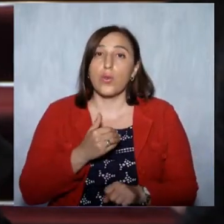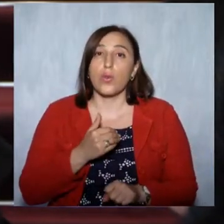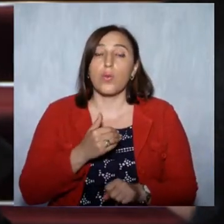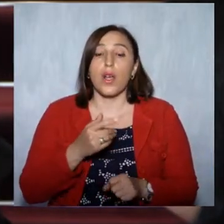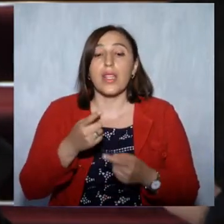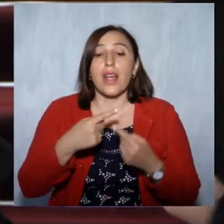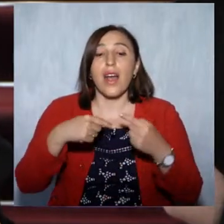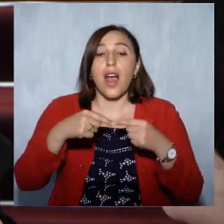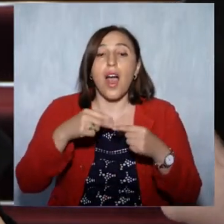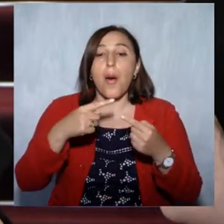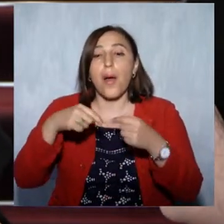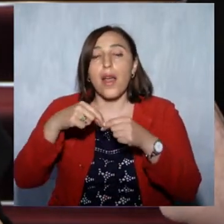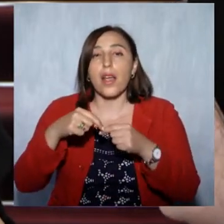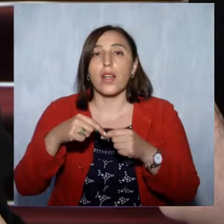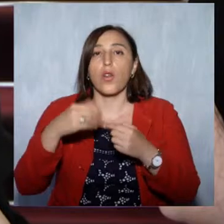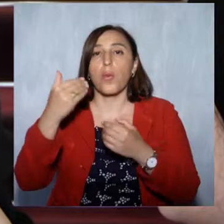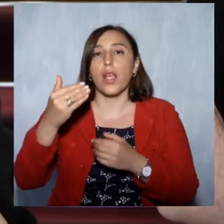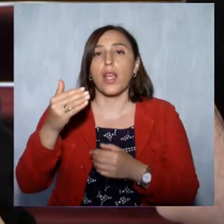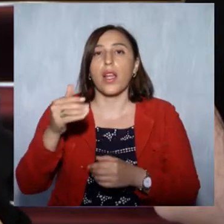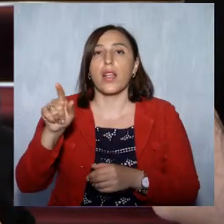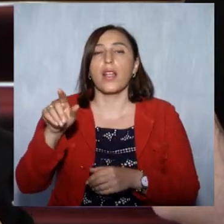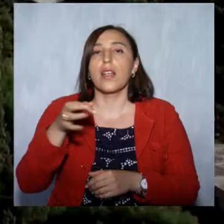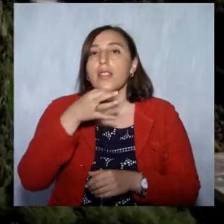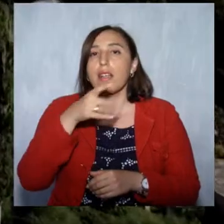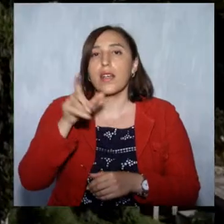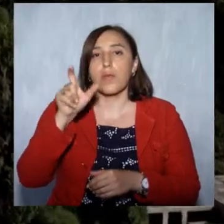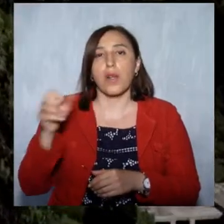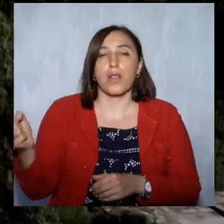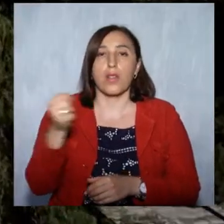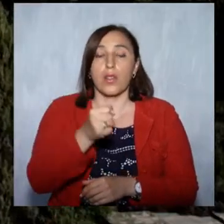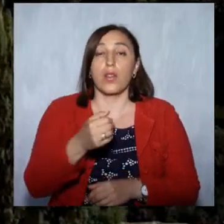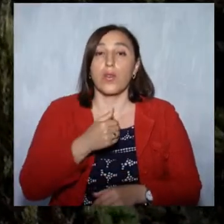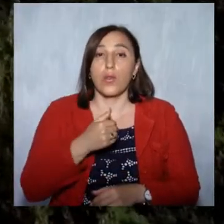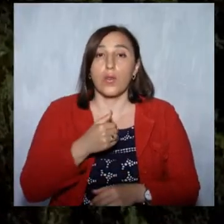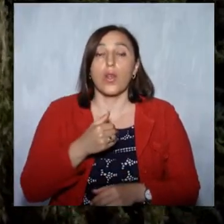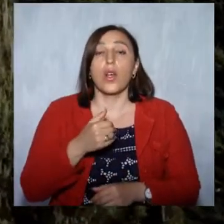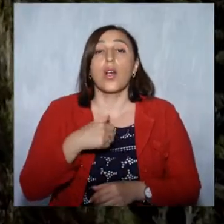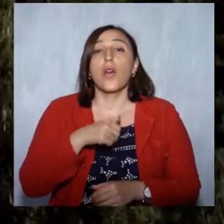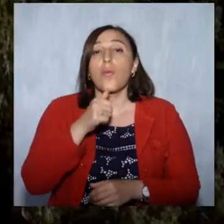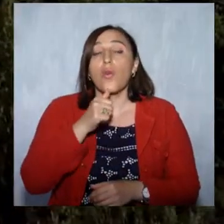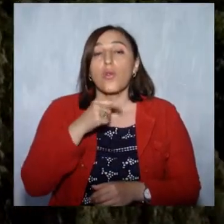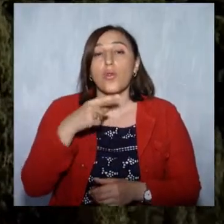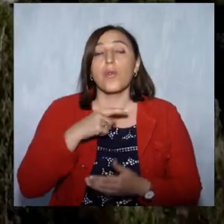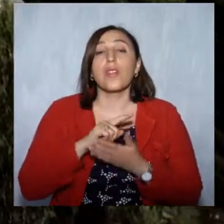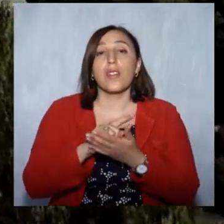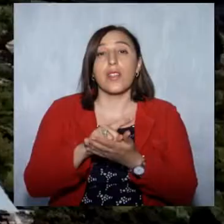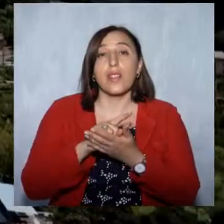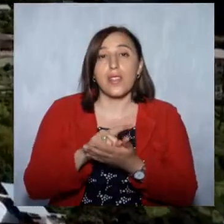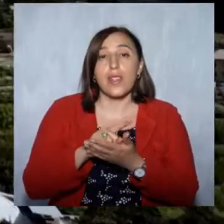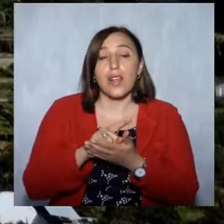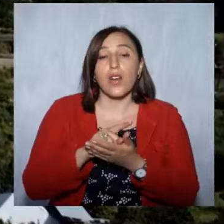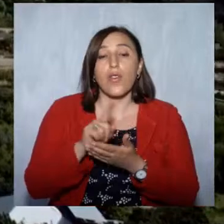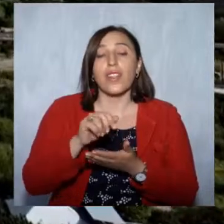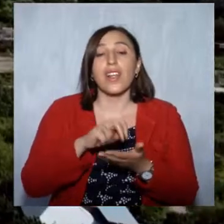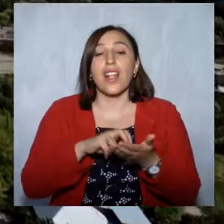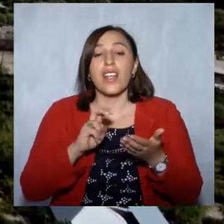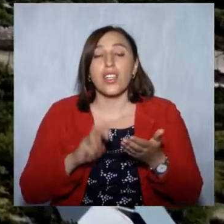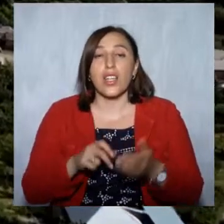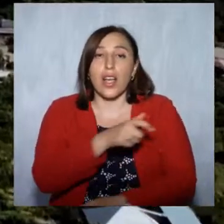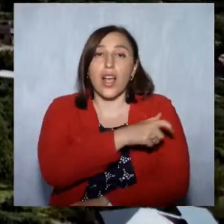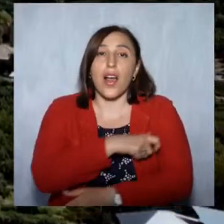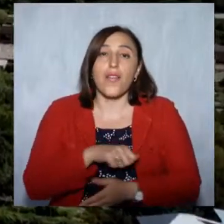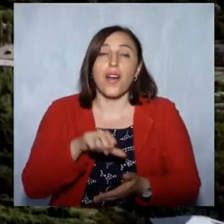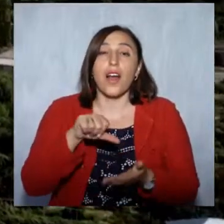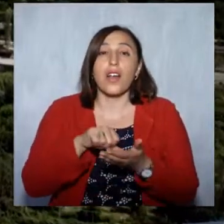լինեն իրենց ներկայացուցիչներն, իհարկե, որ անընդունելի ինձ համար։ Ազատությունը փորձեց զրուցել հրաժարական ներկայացրած ավականու անդամների